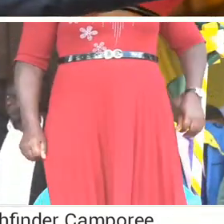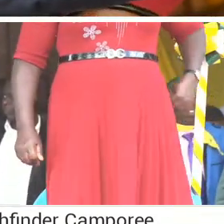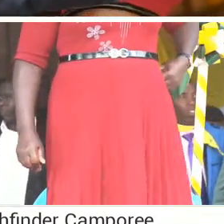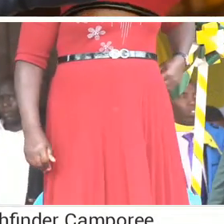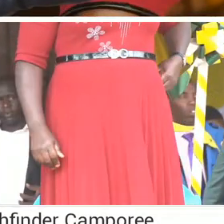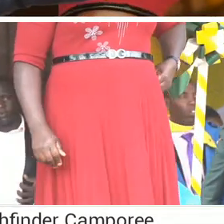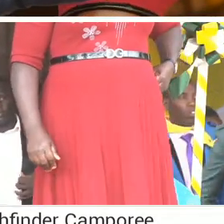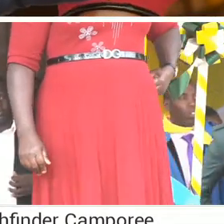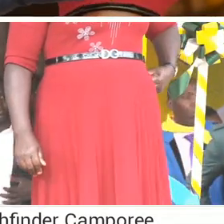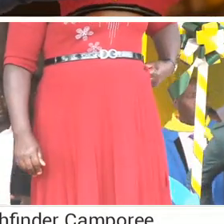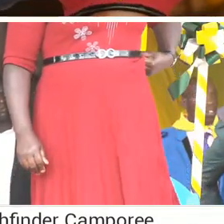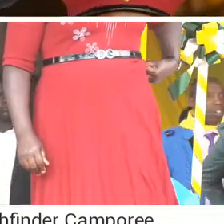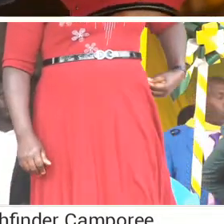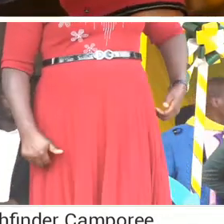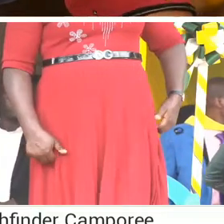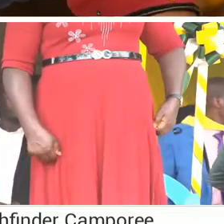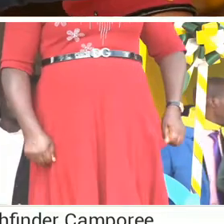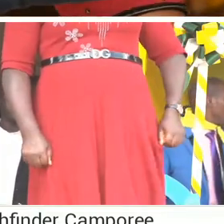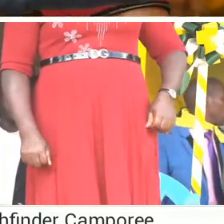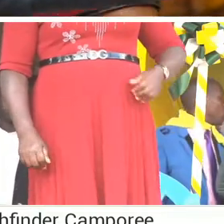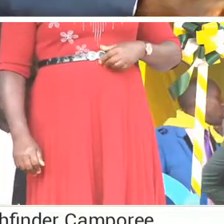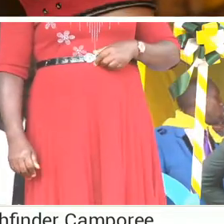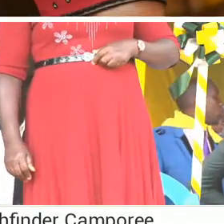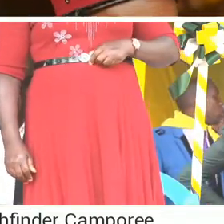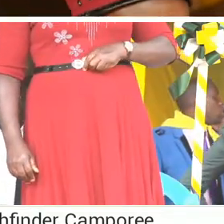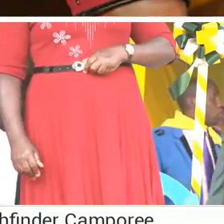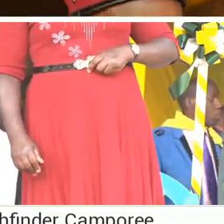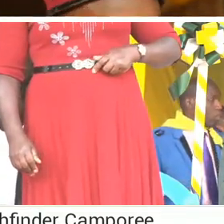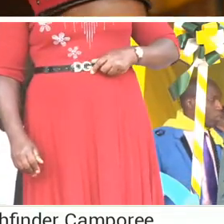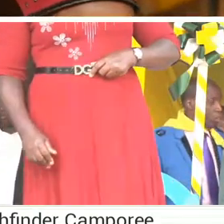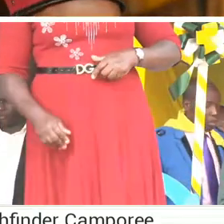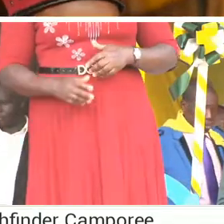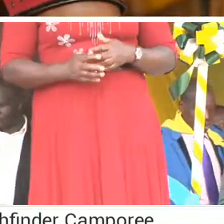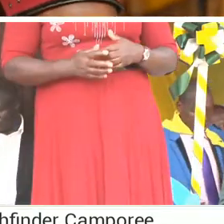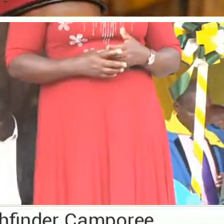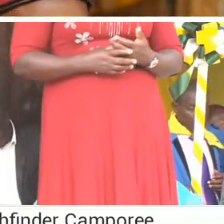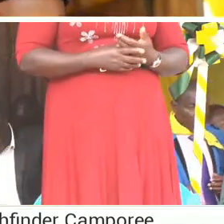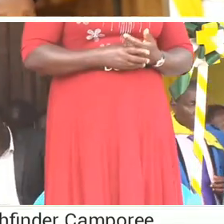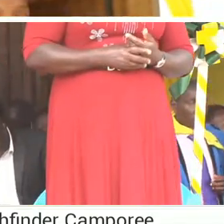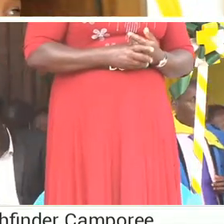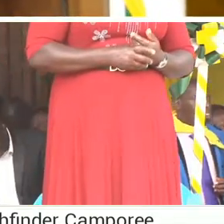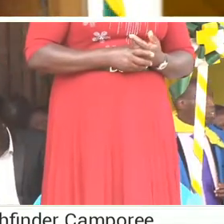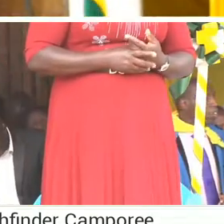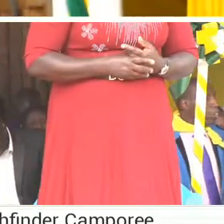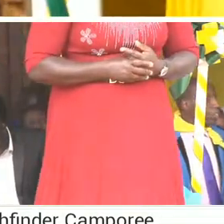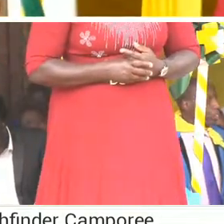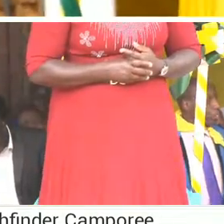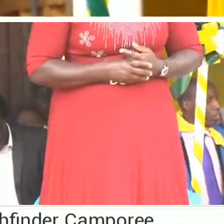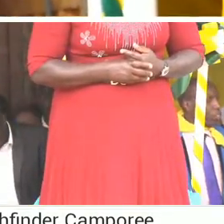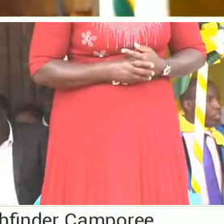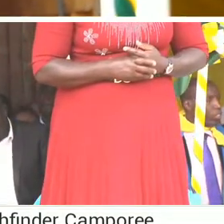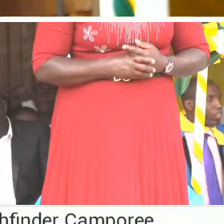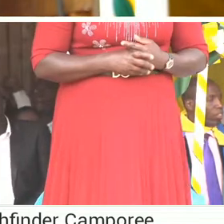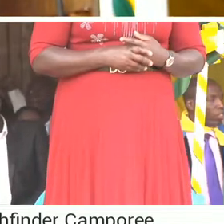Guide, naomba tuweze kukimbia mbio sehemu hii ili tuweze kupata mwelekeo pale.